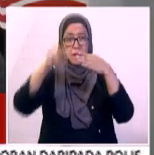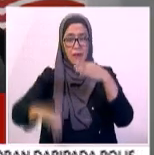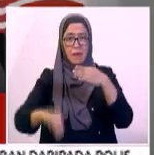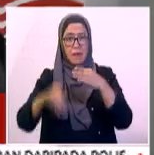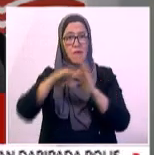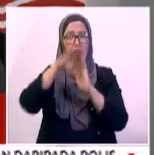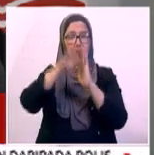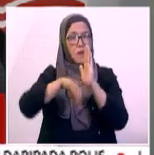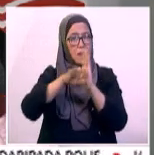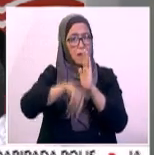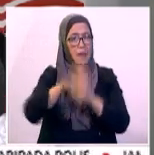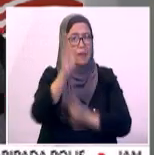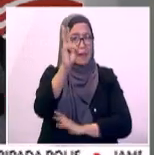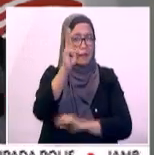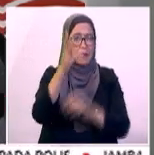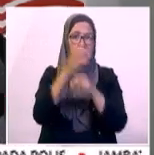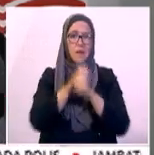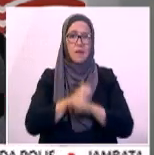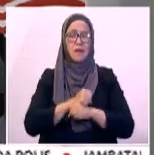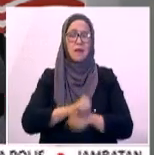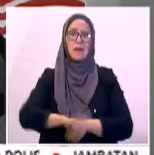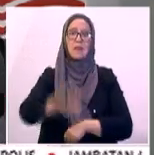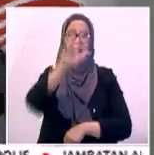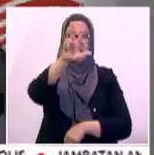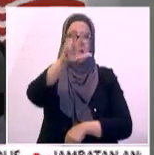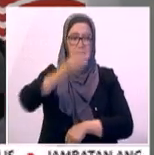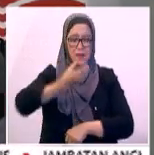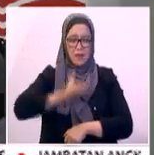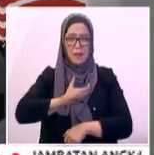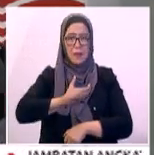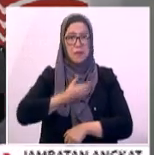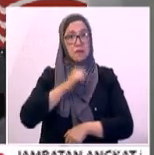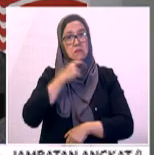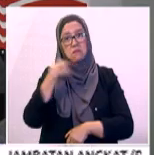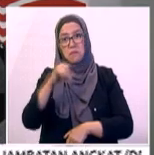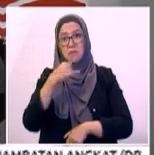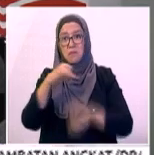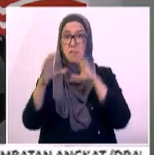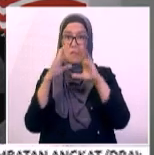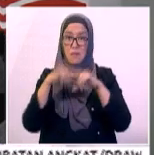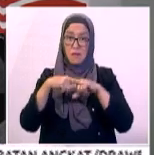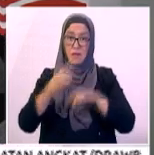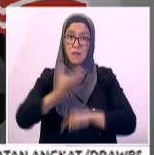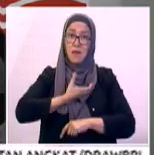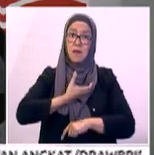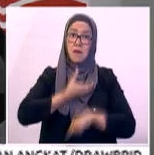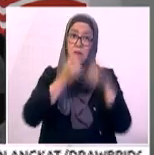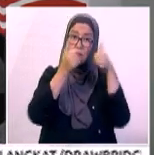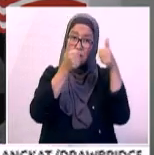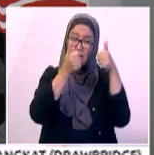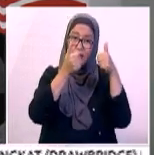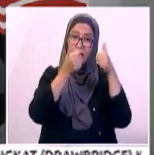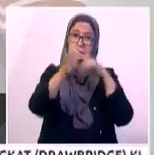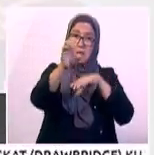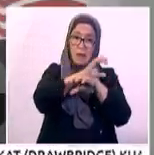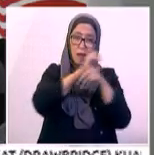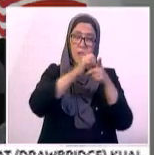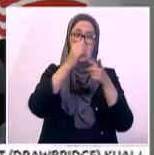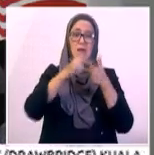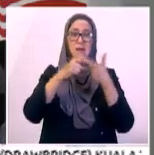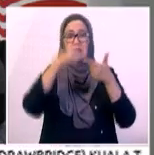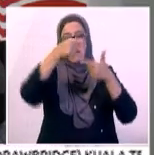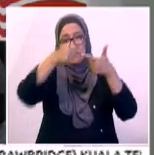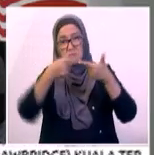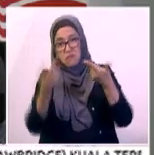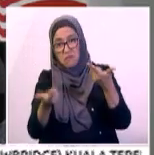3 pingat. So, kita tak boleh cakaplah pingat tu emas ke perak ke, kita tak boleh sasarkan, tengok keadaan di Manila nanti macam mana.